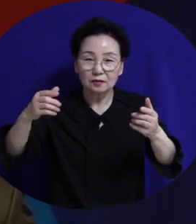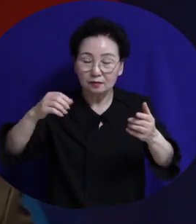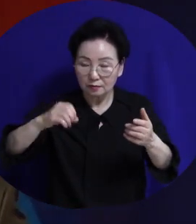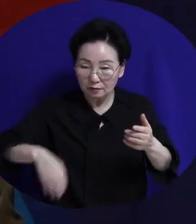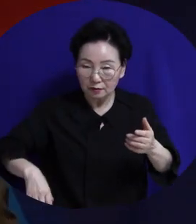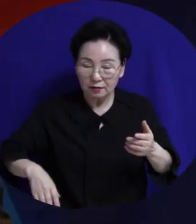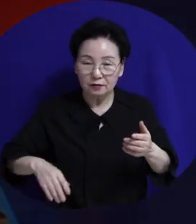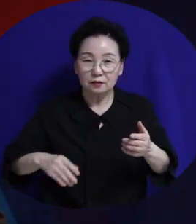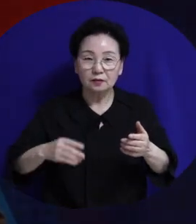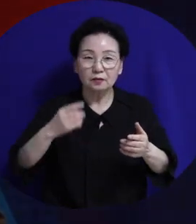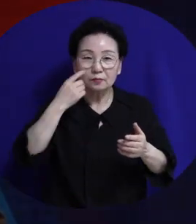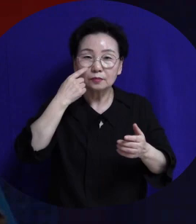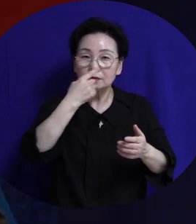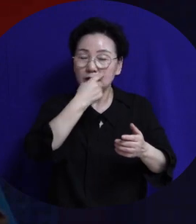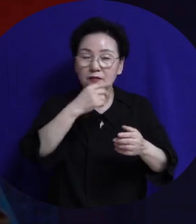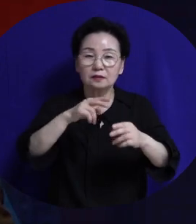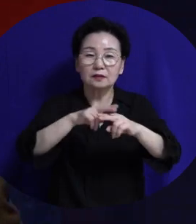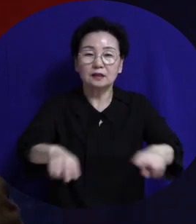겁니다.